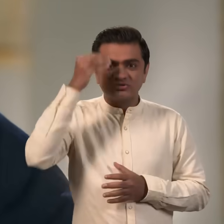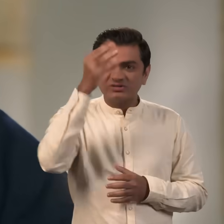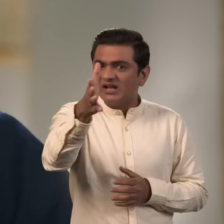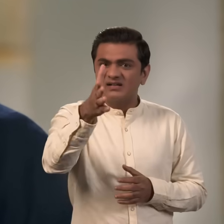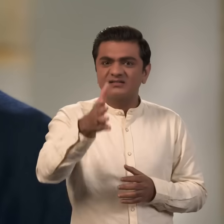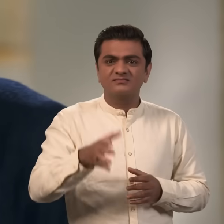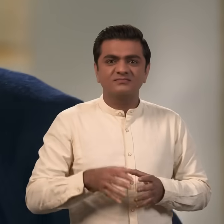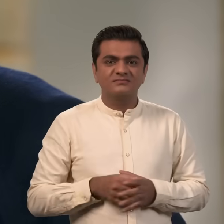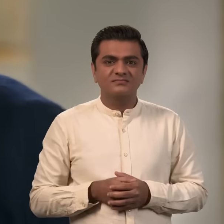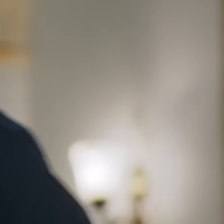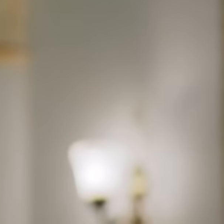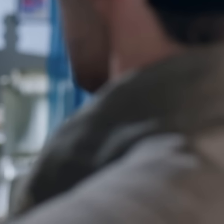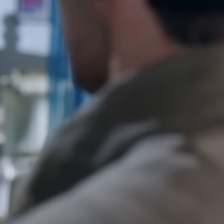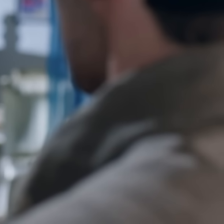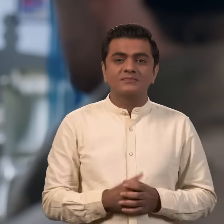छी,